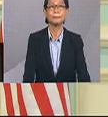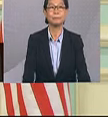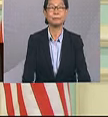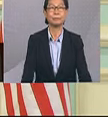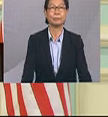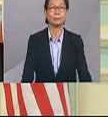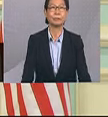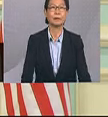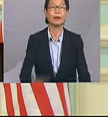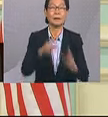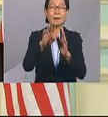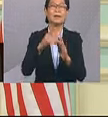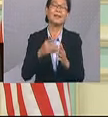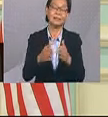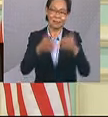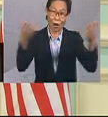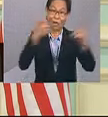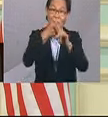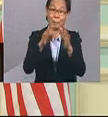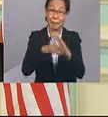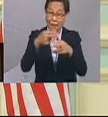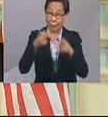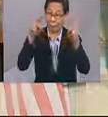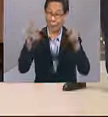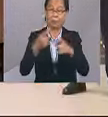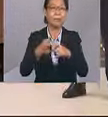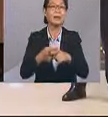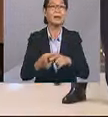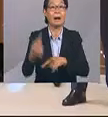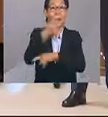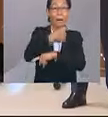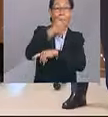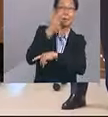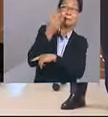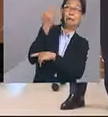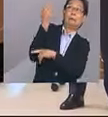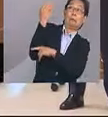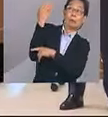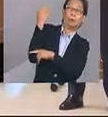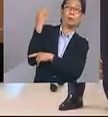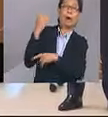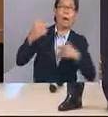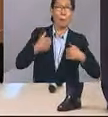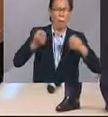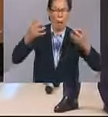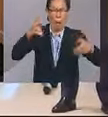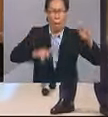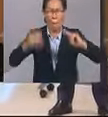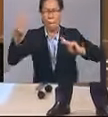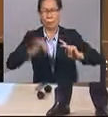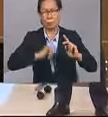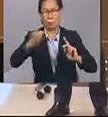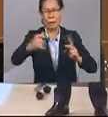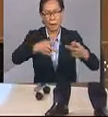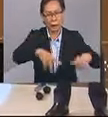Selamat Tok Amar daripada Bernama. Tok, jika kita lihat dalam beberapa hari yang lalu, terdapat ramai orang awam yang pergi ke